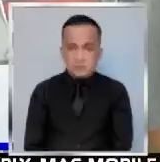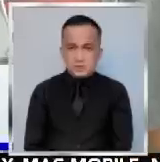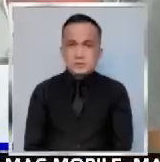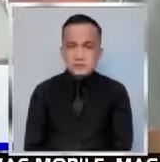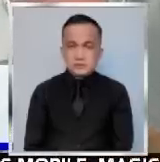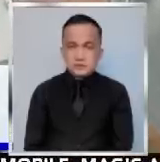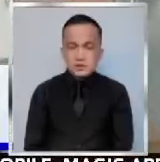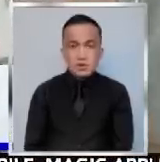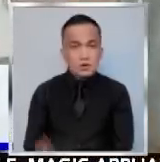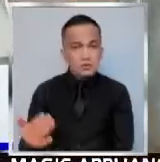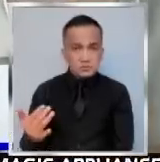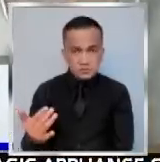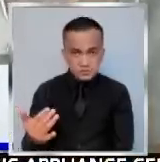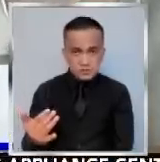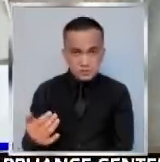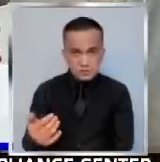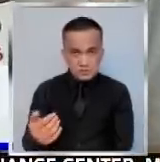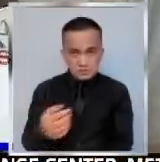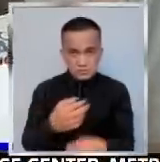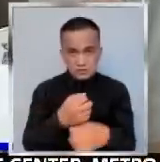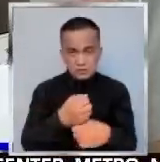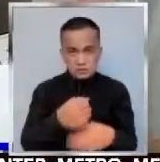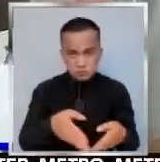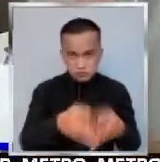para po mapaayos yung bahay namin.